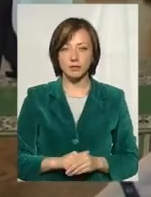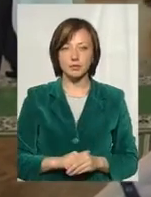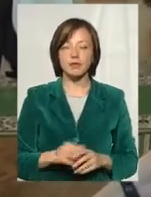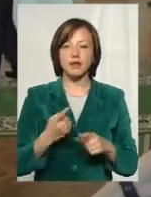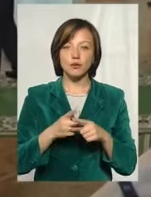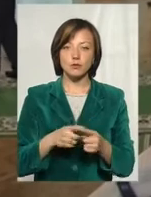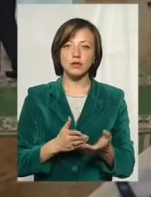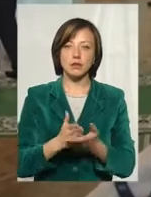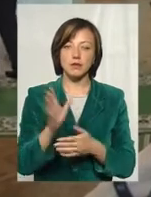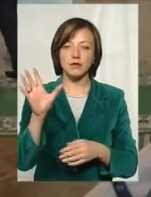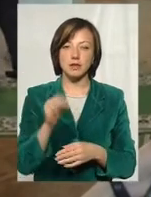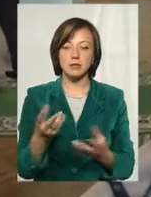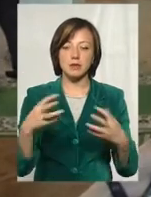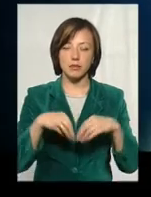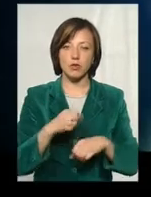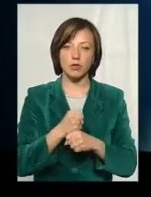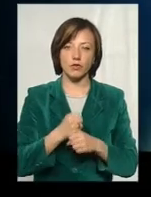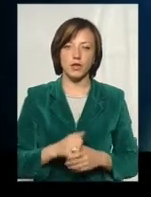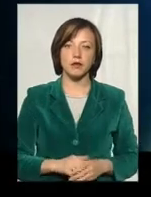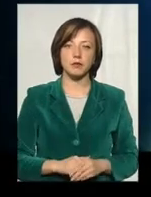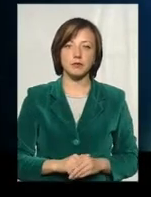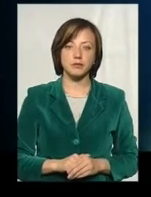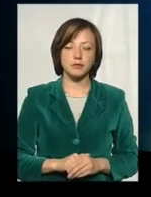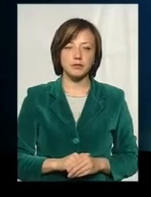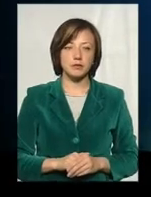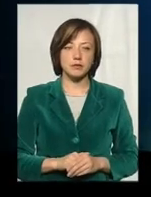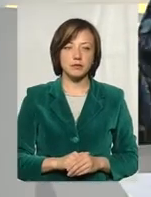в цьому напрямку нам всім треба спільно працювати.